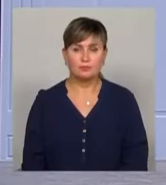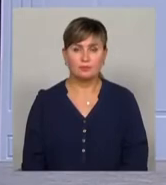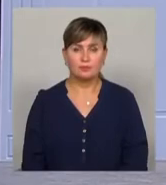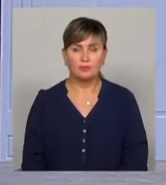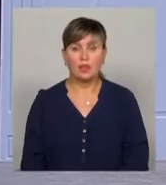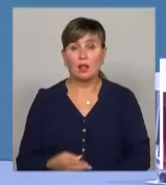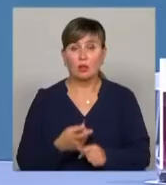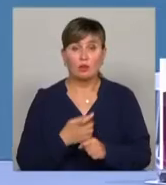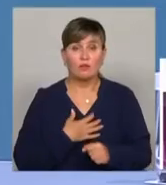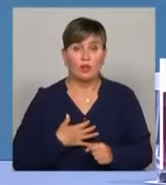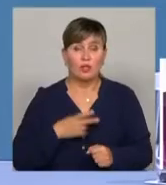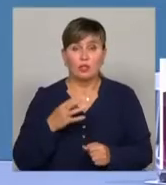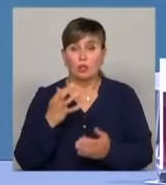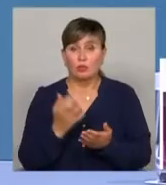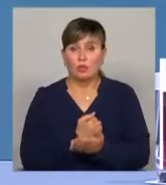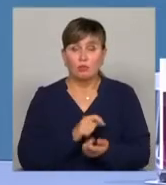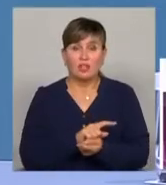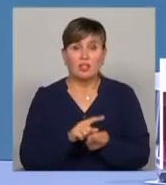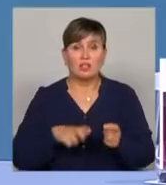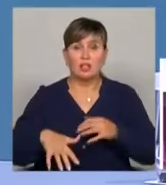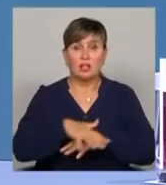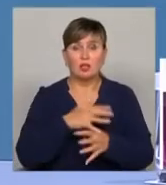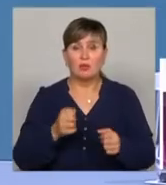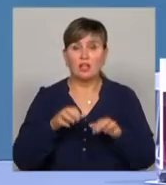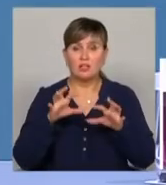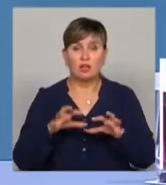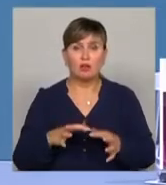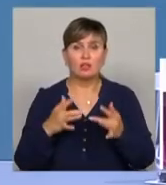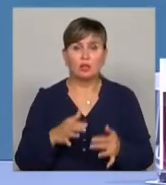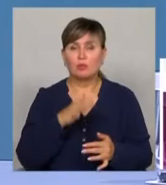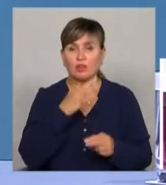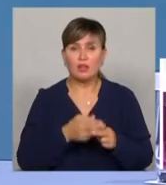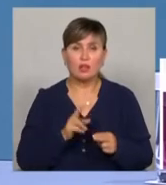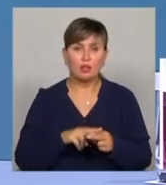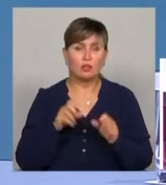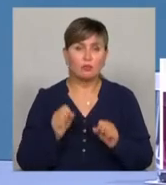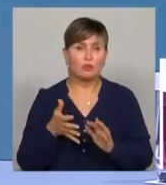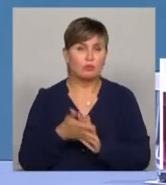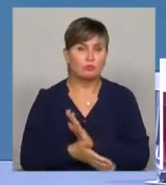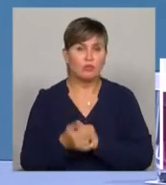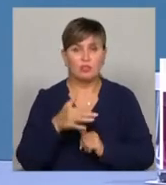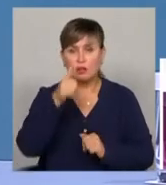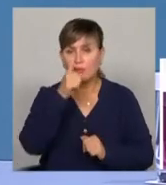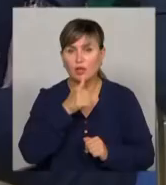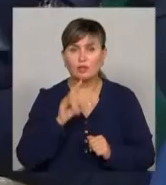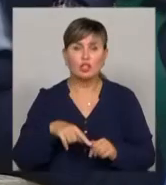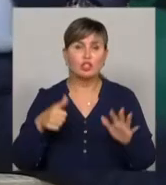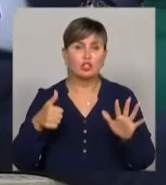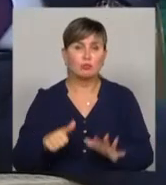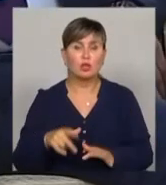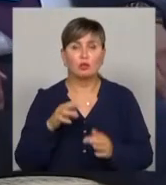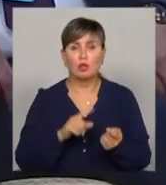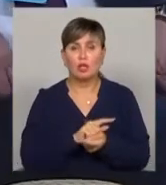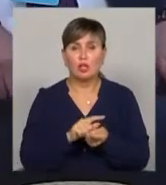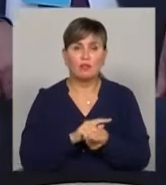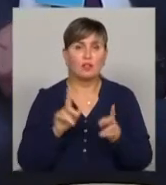Это очень важно для успешной модернизации страны. Принятие законов требует времени. На это может уйти несколько месяцев или даже полгода. Однако реформу